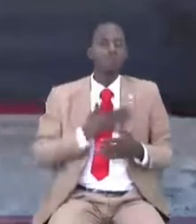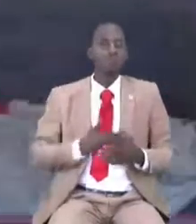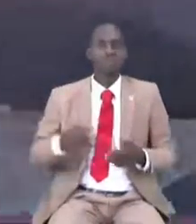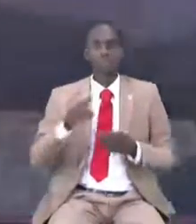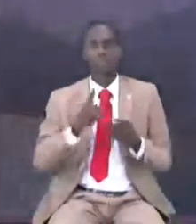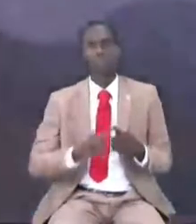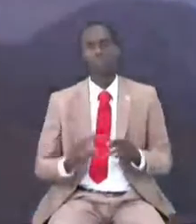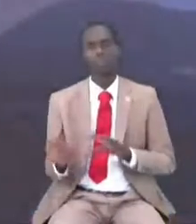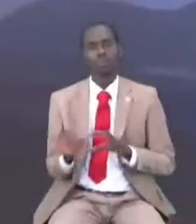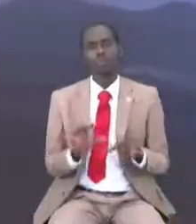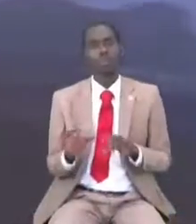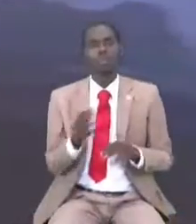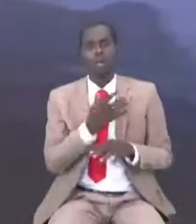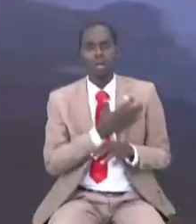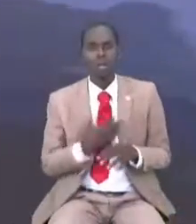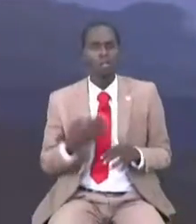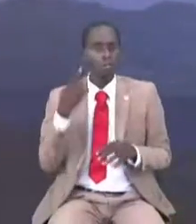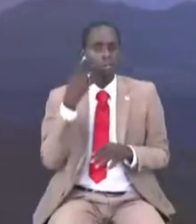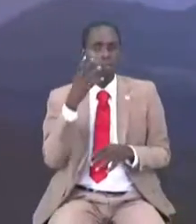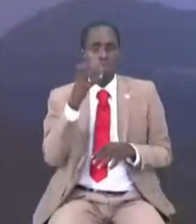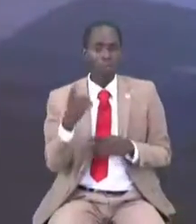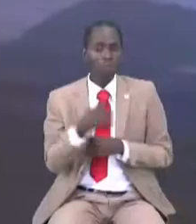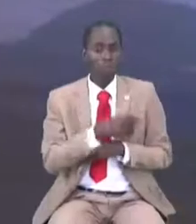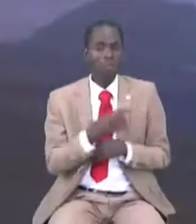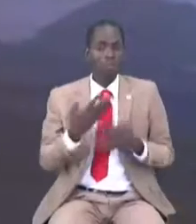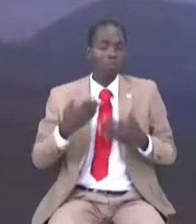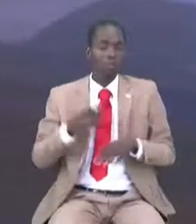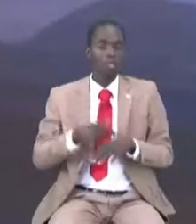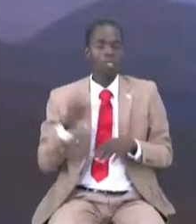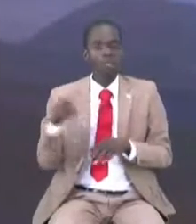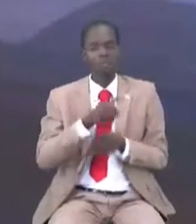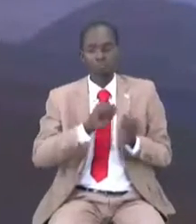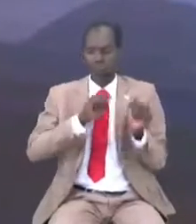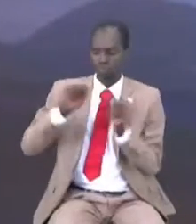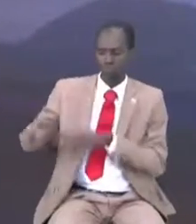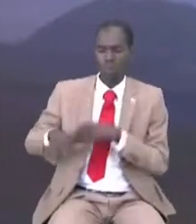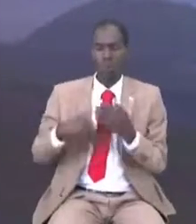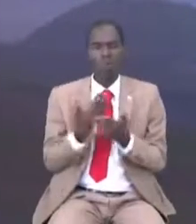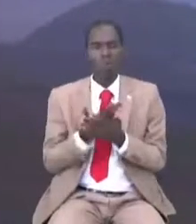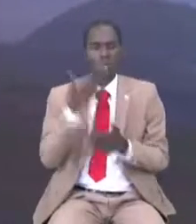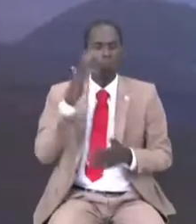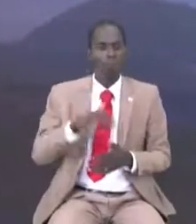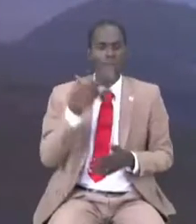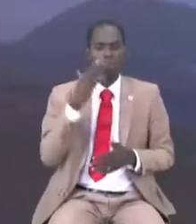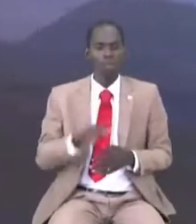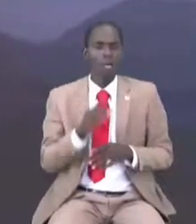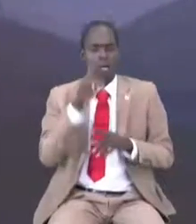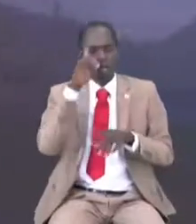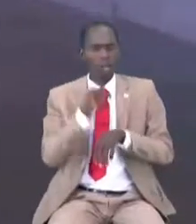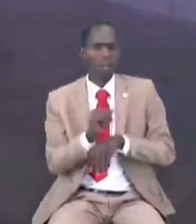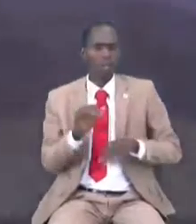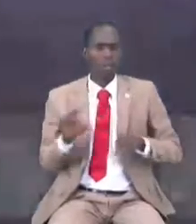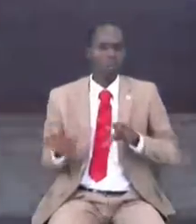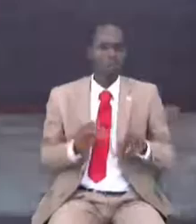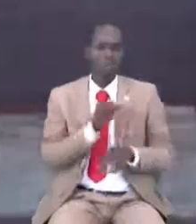abandonné la méchanceté. C'est ce que Dieu cherchait. C'est pourquoi il leur a pardonné. Nous allons au